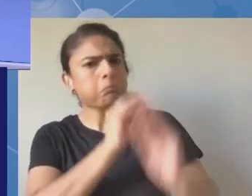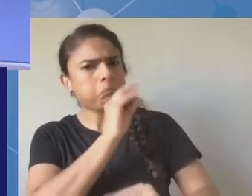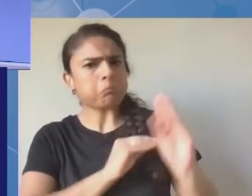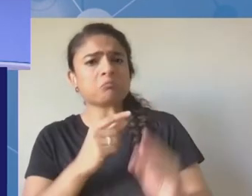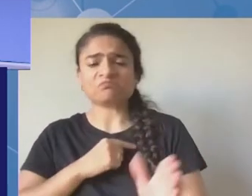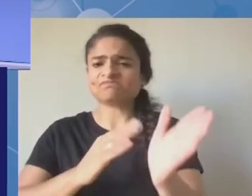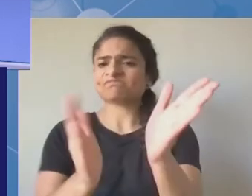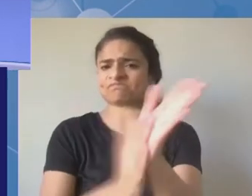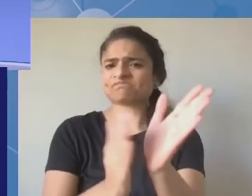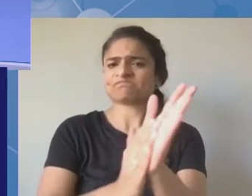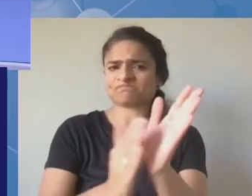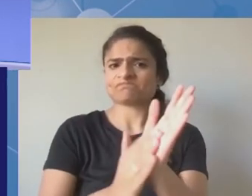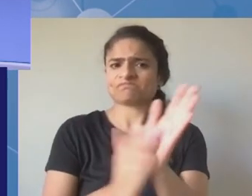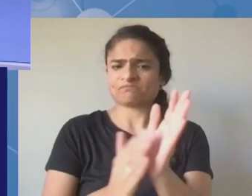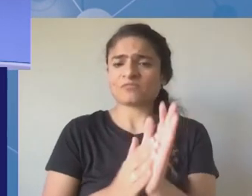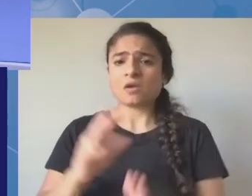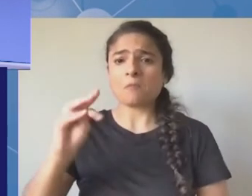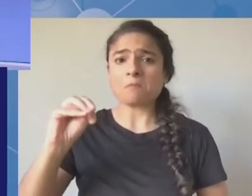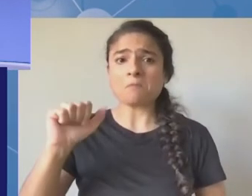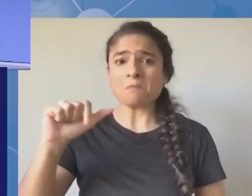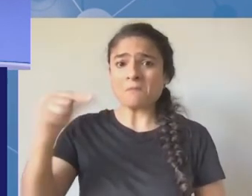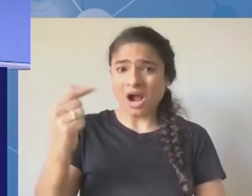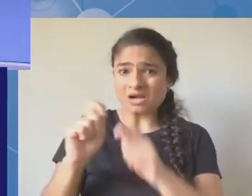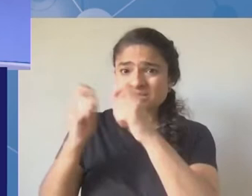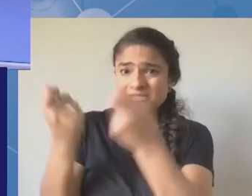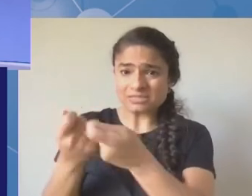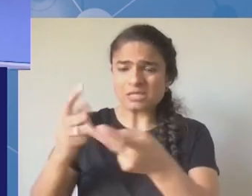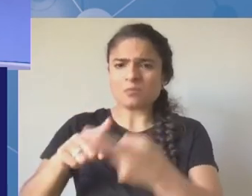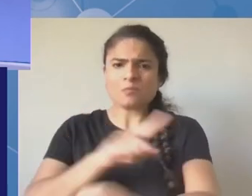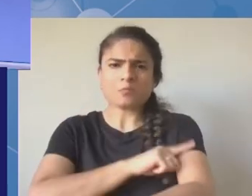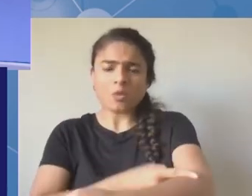ما قبل الانطلاق الرسمي،